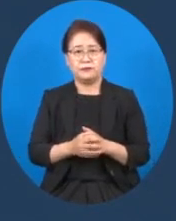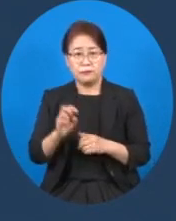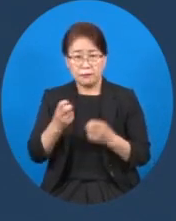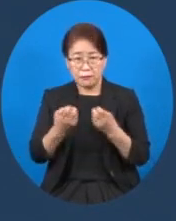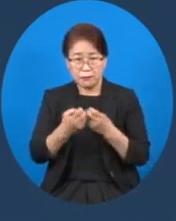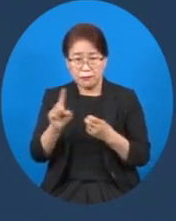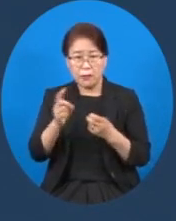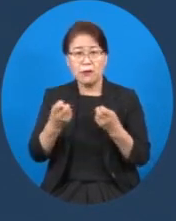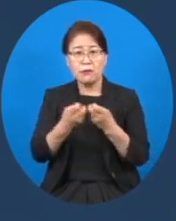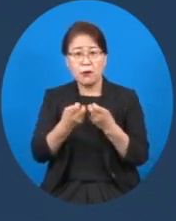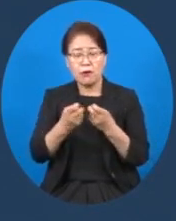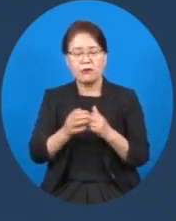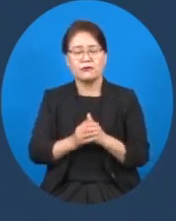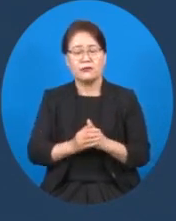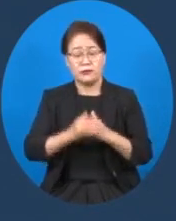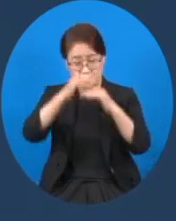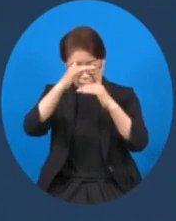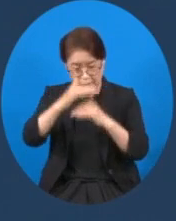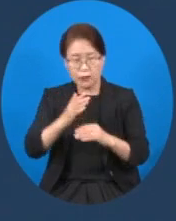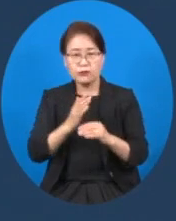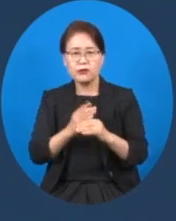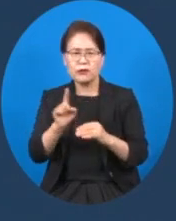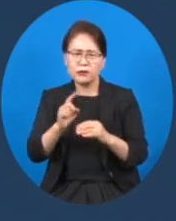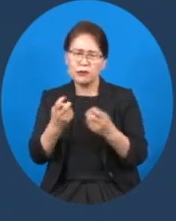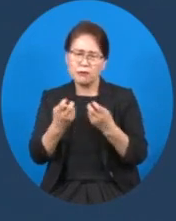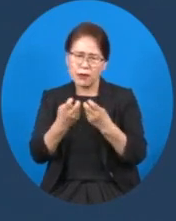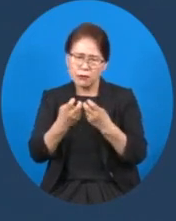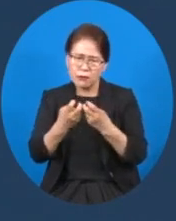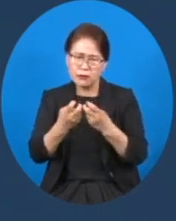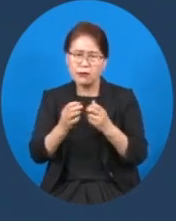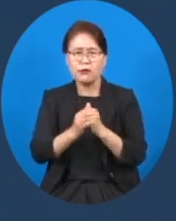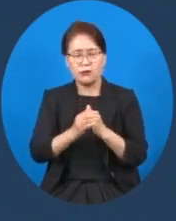오늘 우리가 읽은 본문은 어떻게 하면 우리의 가문이